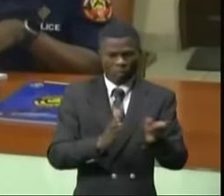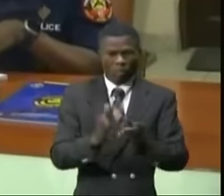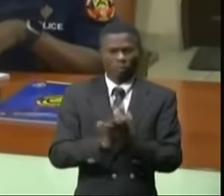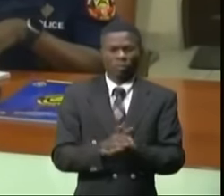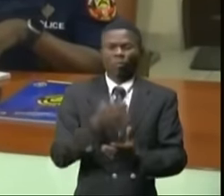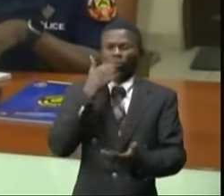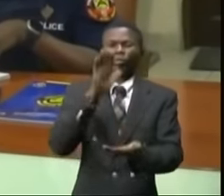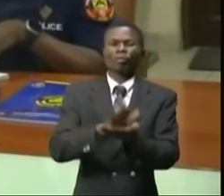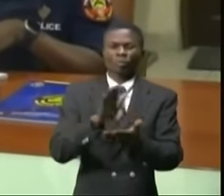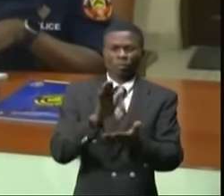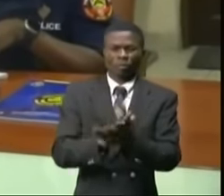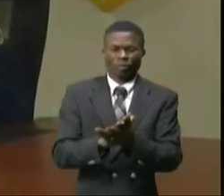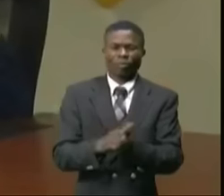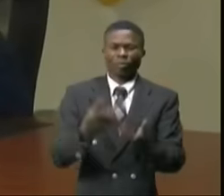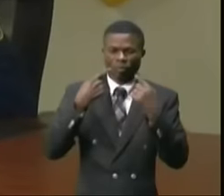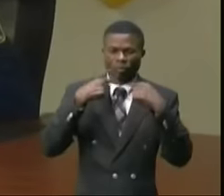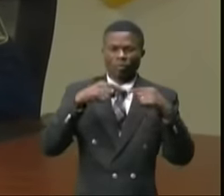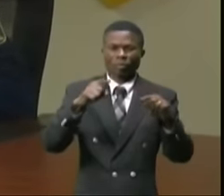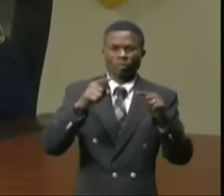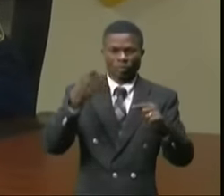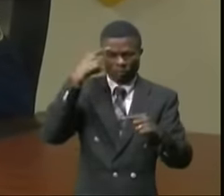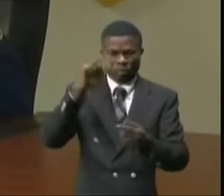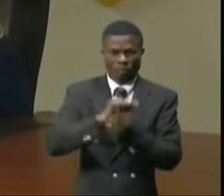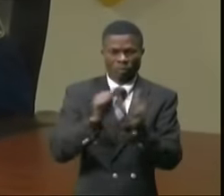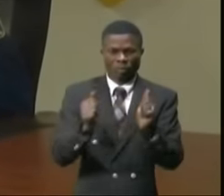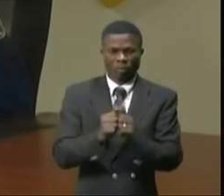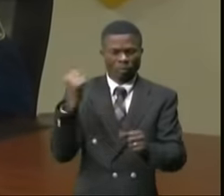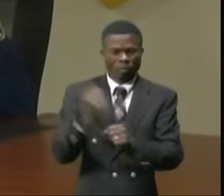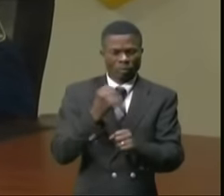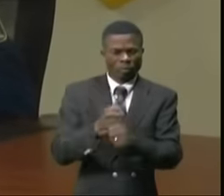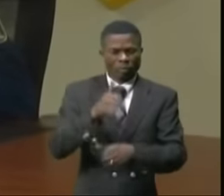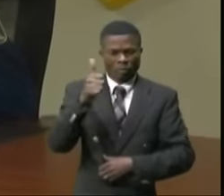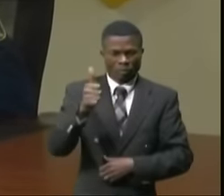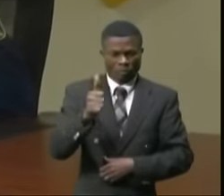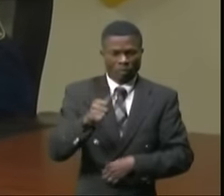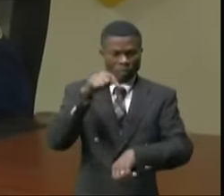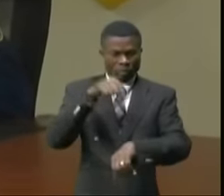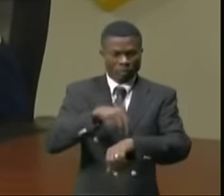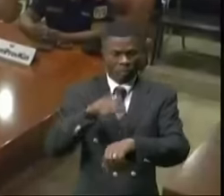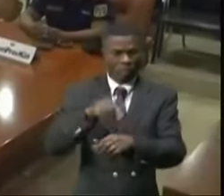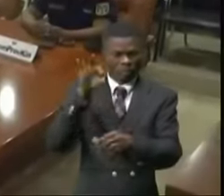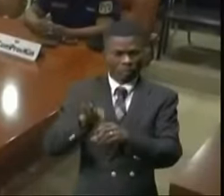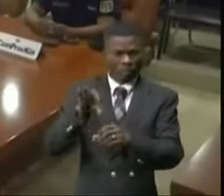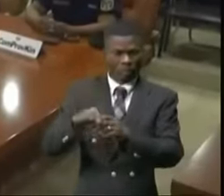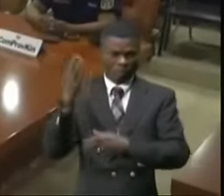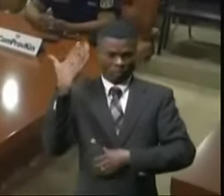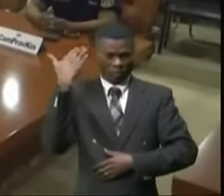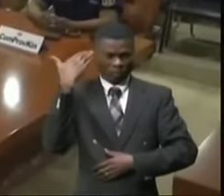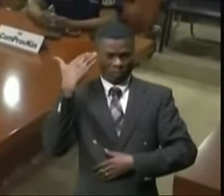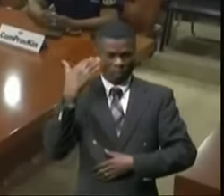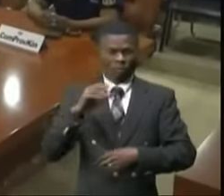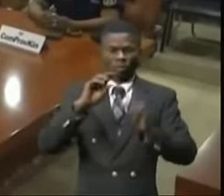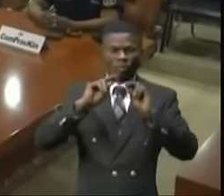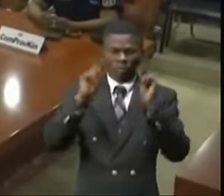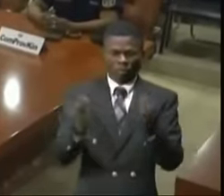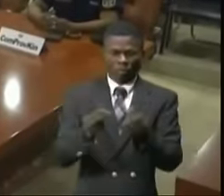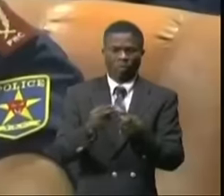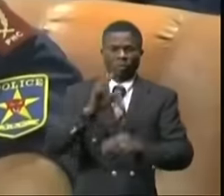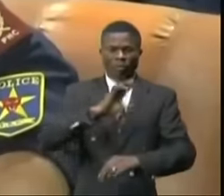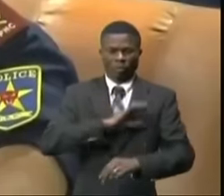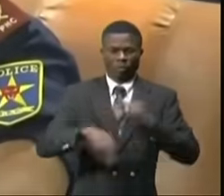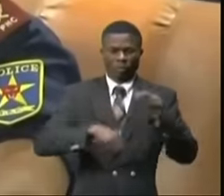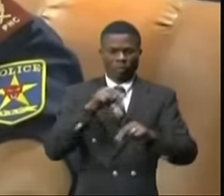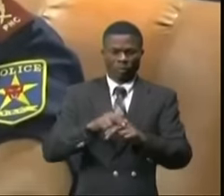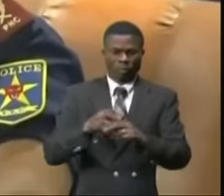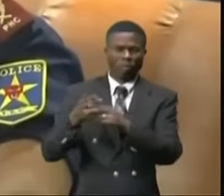les félicitations leur adressées pour la preuve de professionnalisme réalisée par toutes les unités et services de la police nationale congolaise